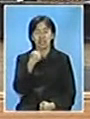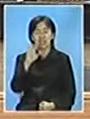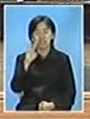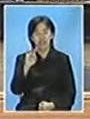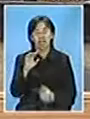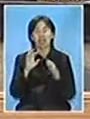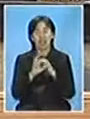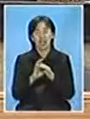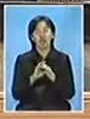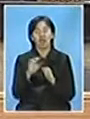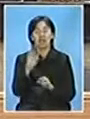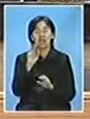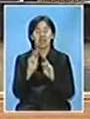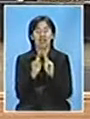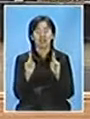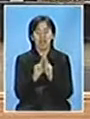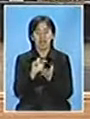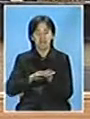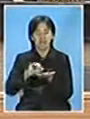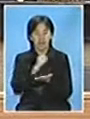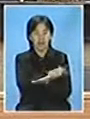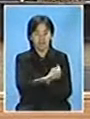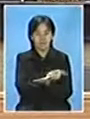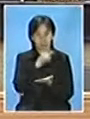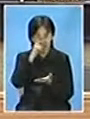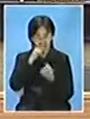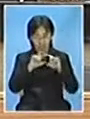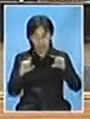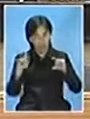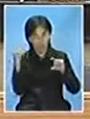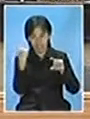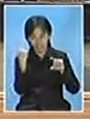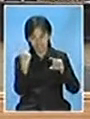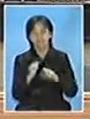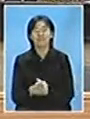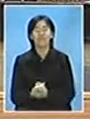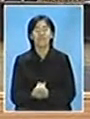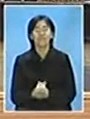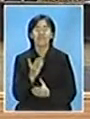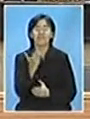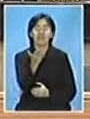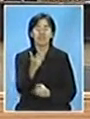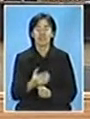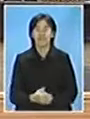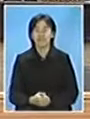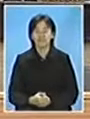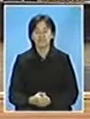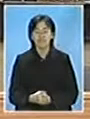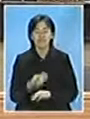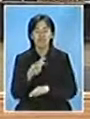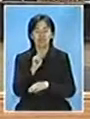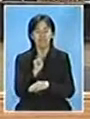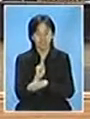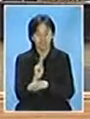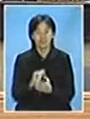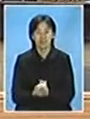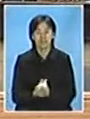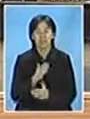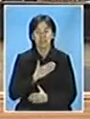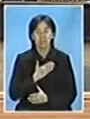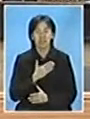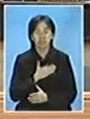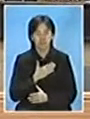การเลือกกรรมการสภาการแพทย์แผนไทยมีวรรคเดียวค่ะเชิญท่านอนุรักษ์ผู้สงวนคำแปลยัตติค่ะ กราบเรียนท่านประธานที่เคารพครับกับผมนายอนุ